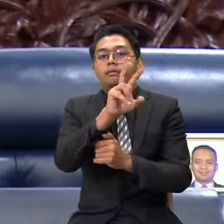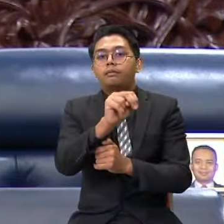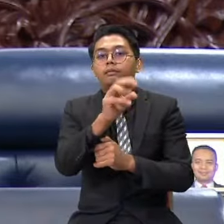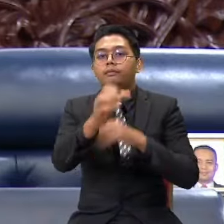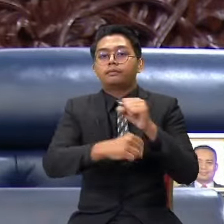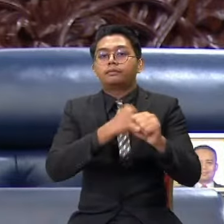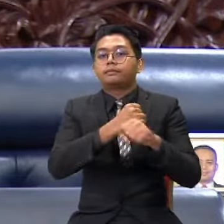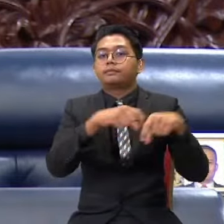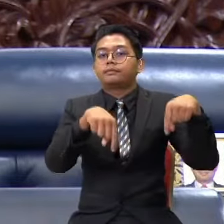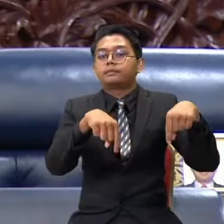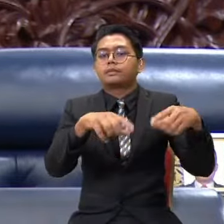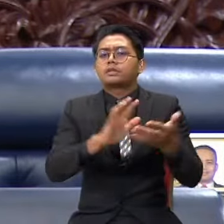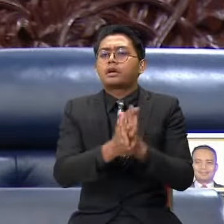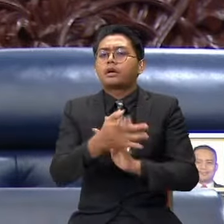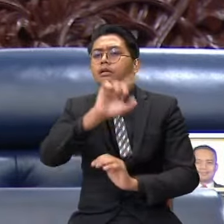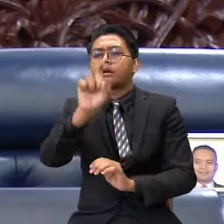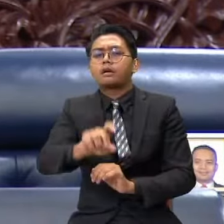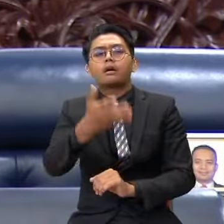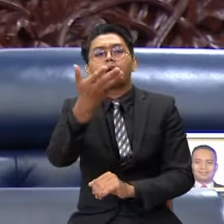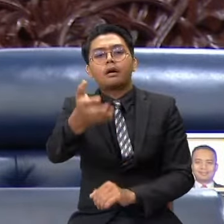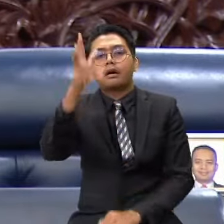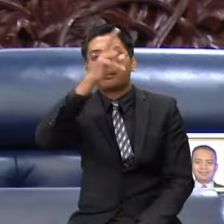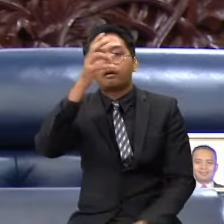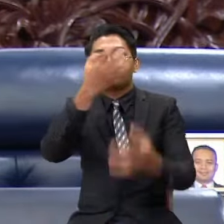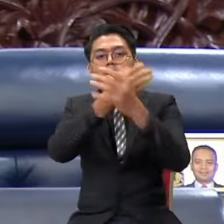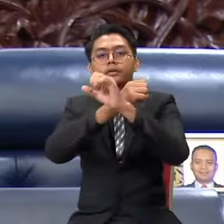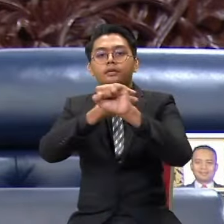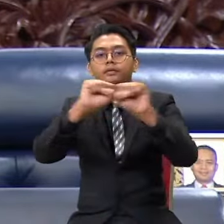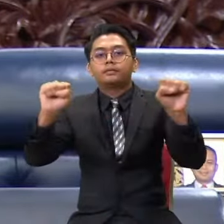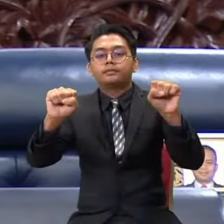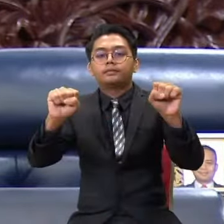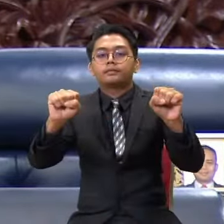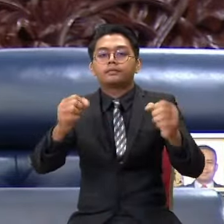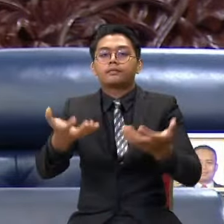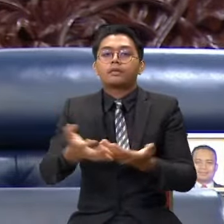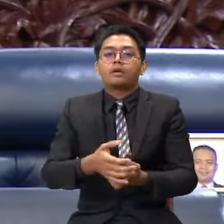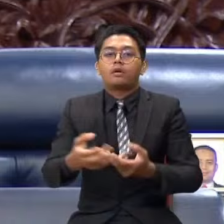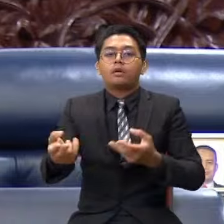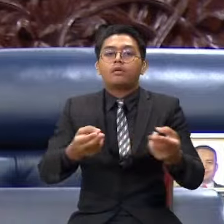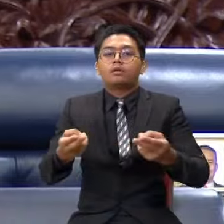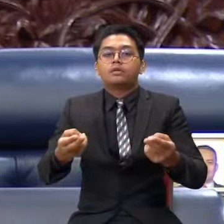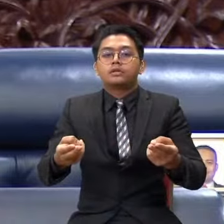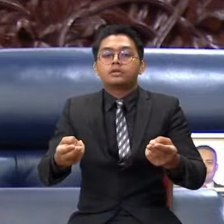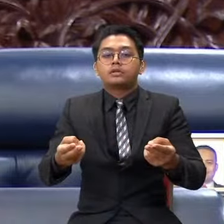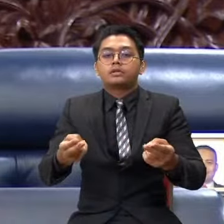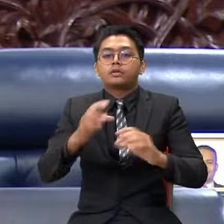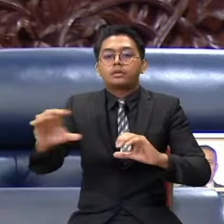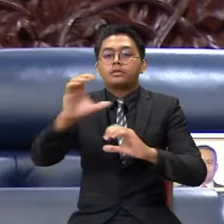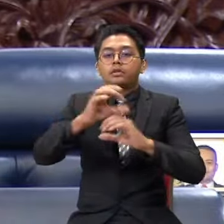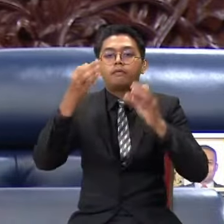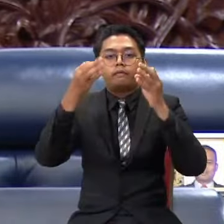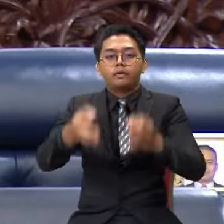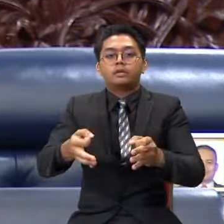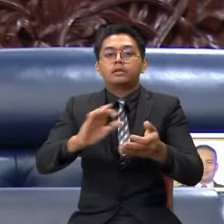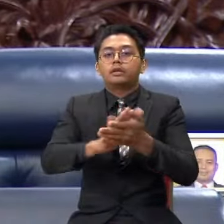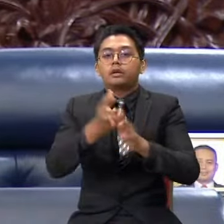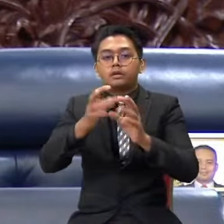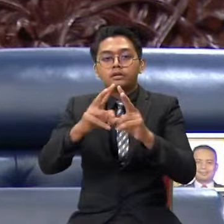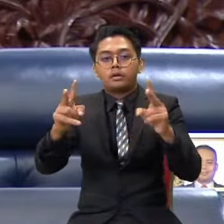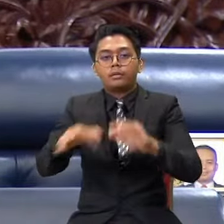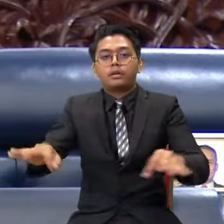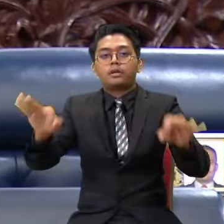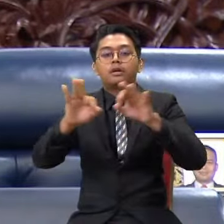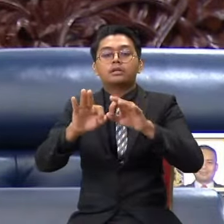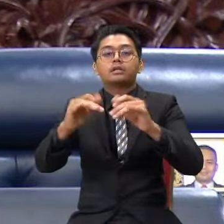tahun ini Jadi saya ingin tanya apakah persediaan kerajaan dalam pelaksanaan subsidi bersasa yang paling penting Apakah status